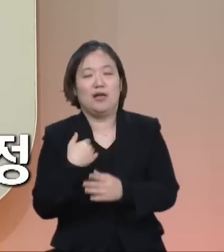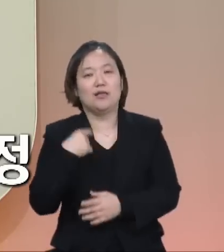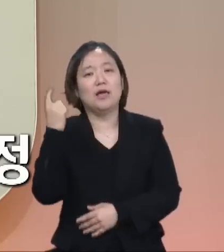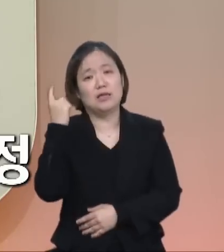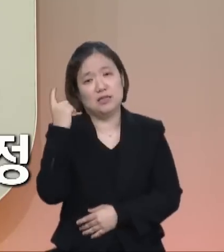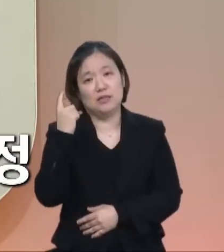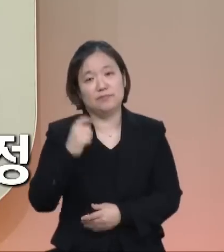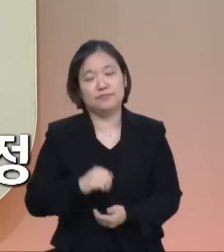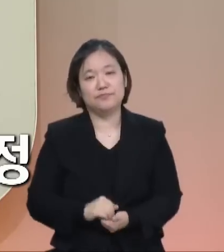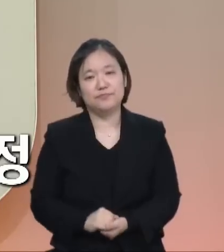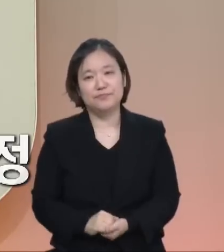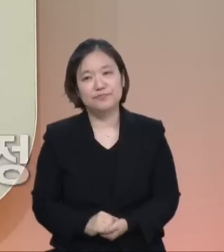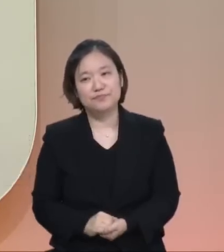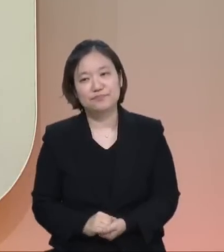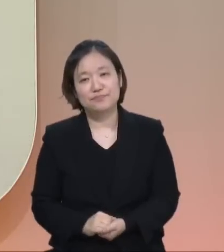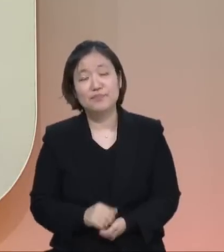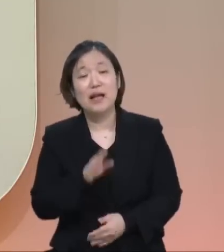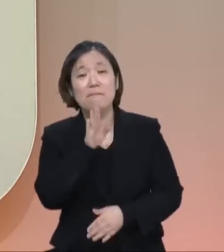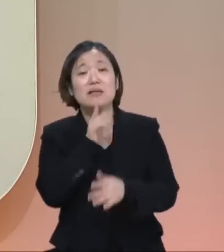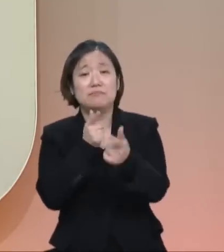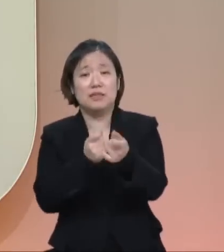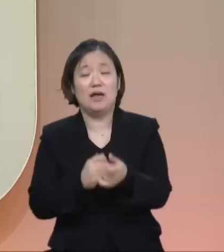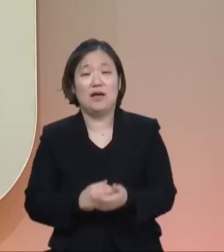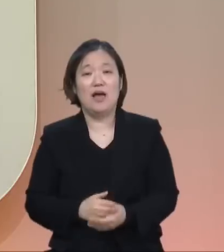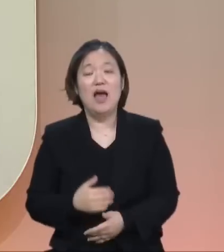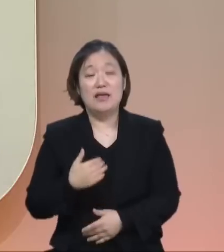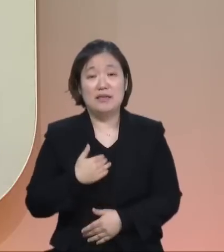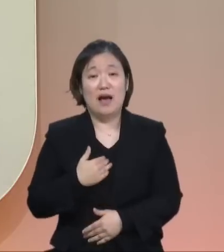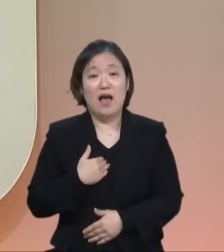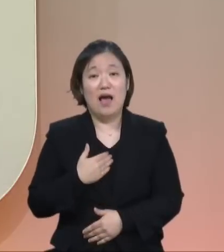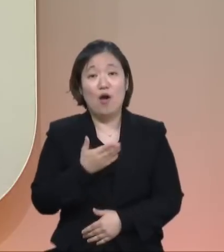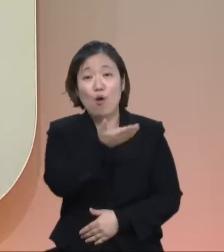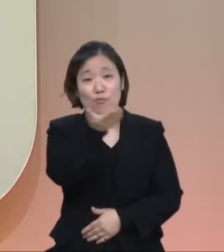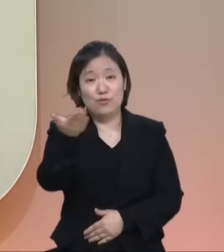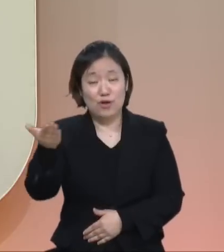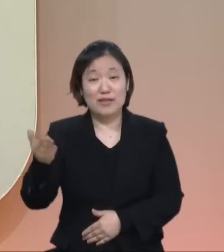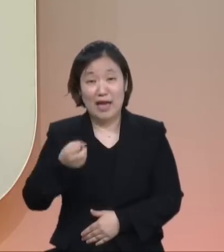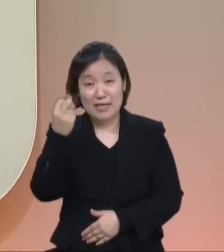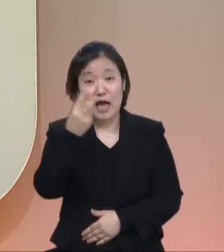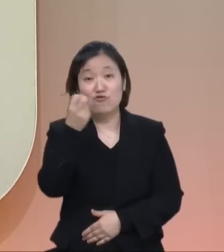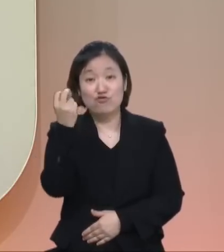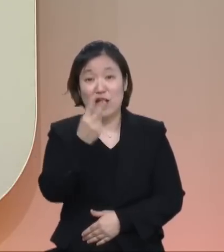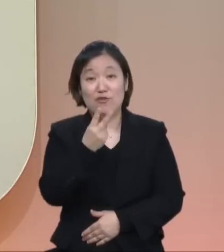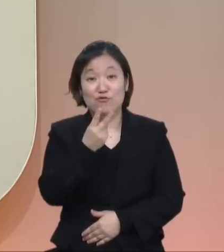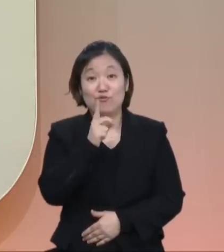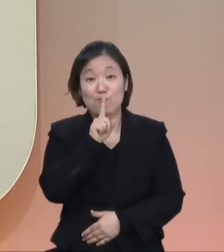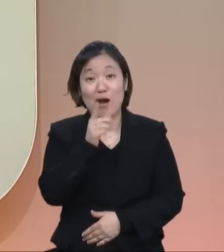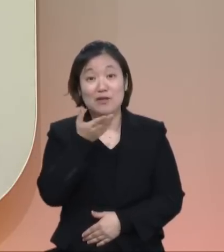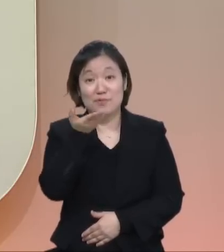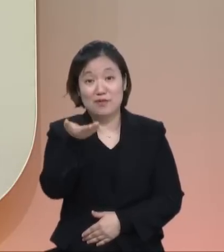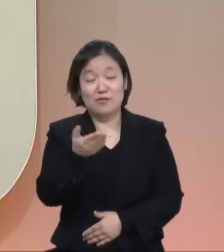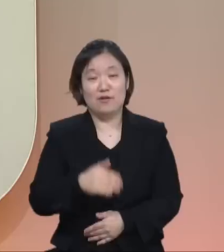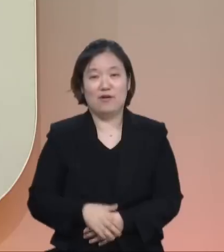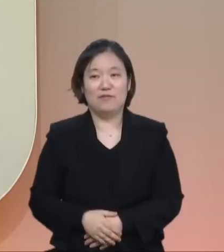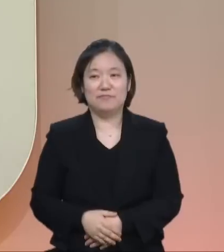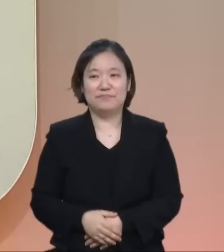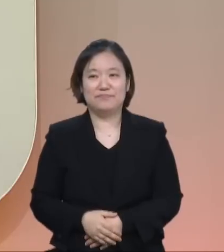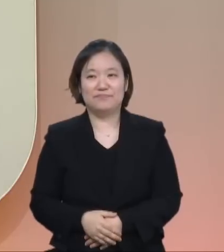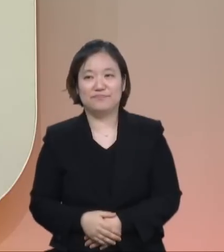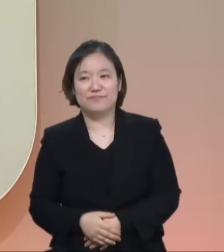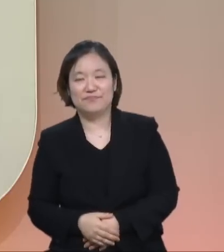받습니다 그렇죠 제가 소나무에서 자주 말씀을 드렸죠 그래서 제가 좋아하는